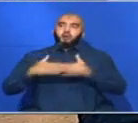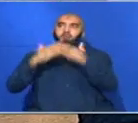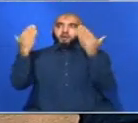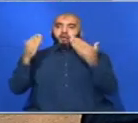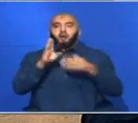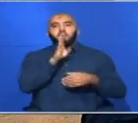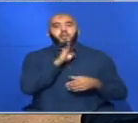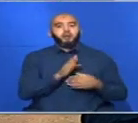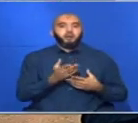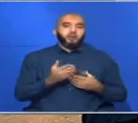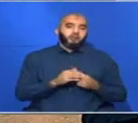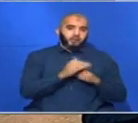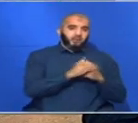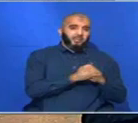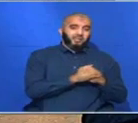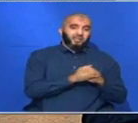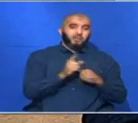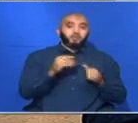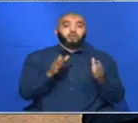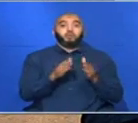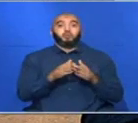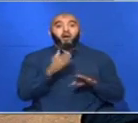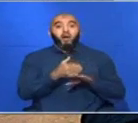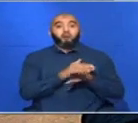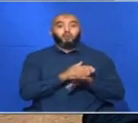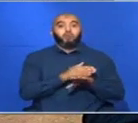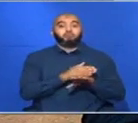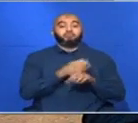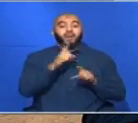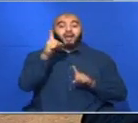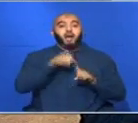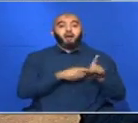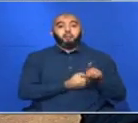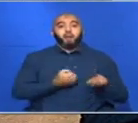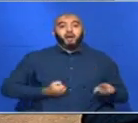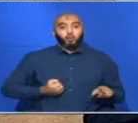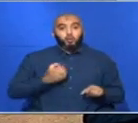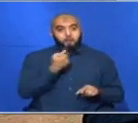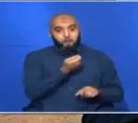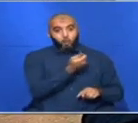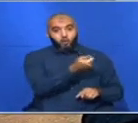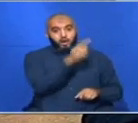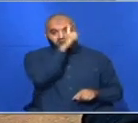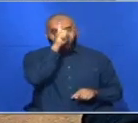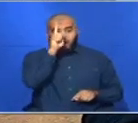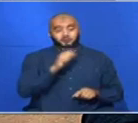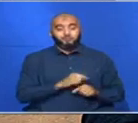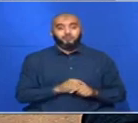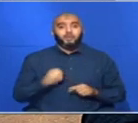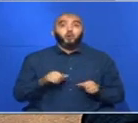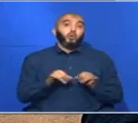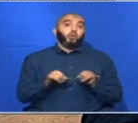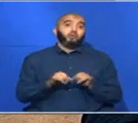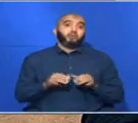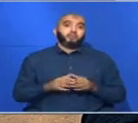يسال قبل ان يحل رمضان المقبل ما الذي عليه ان يفعل هنا محمد والله كان من